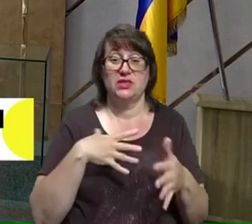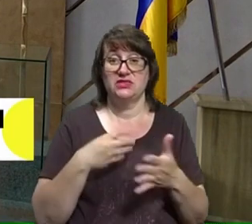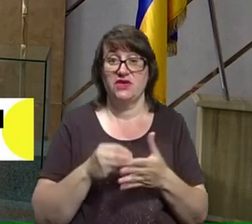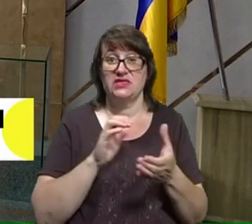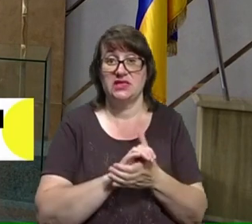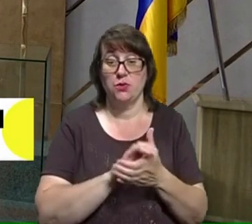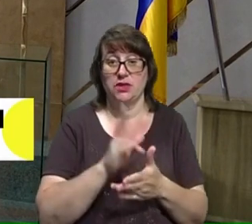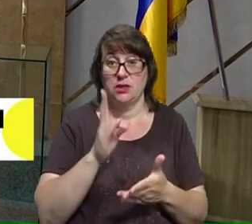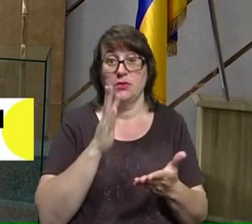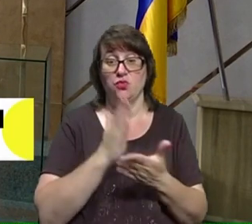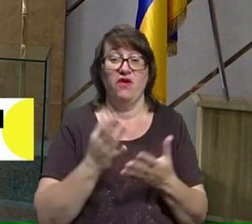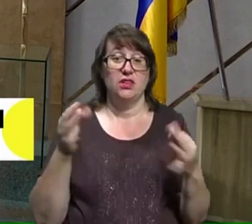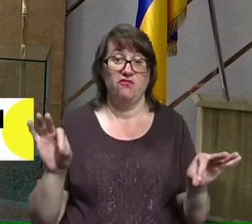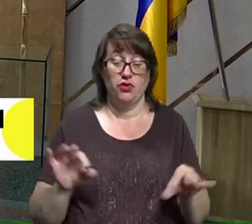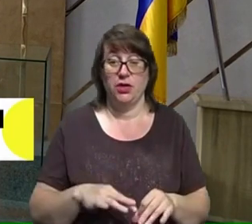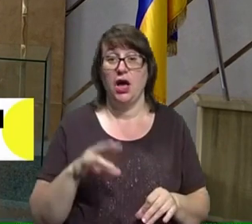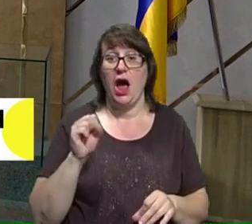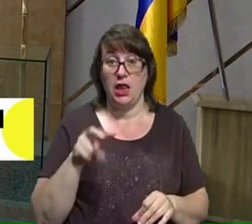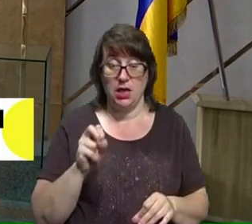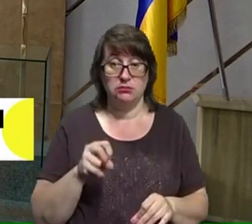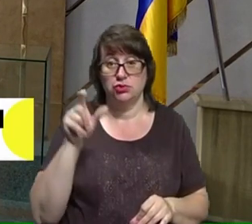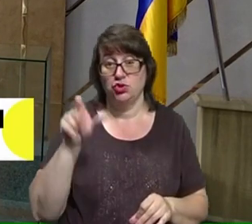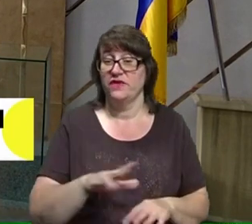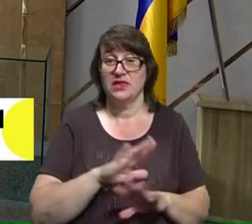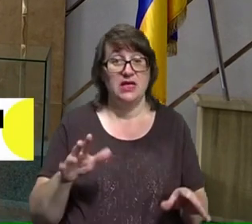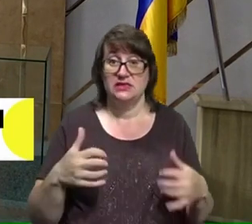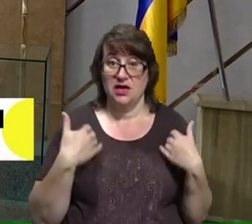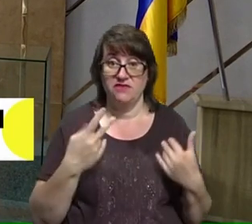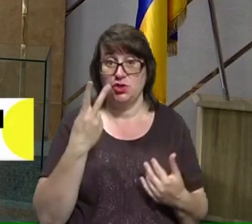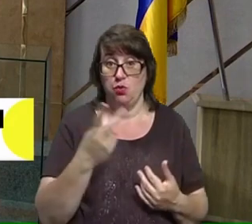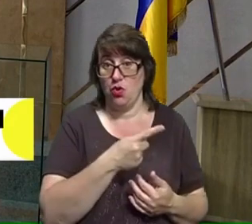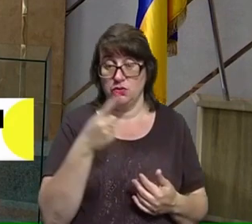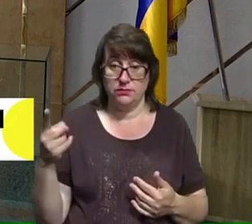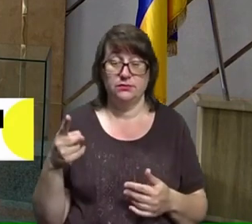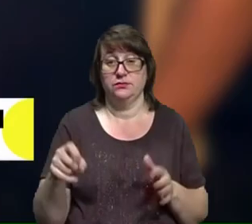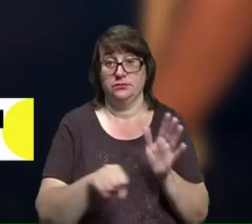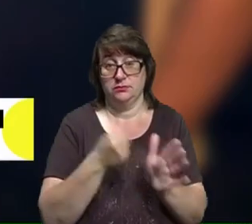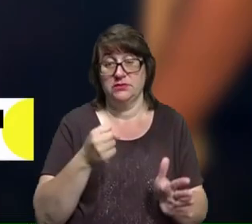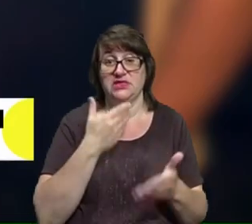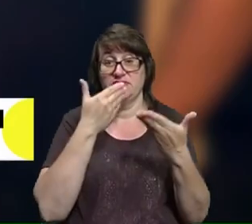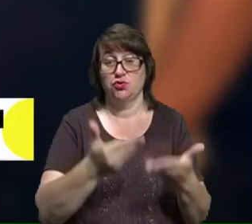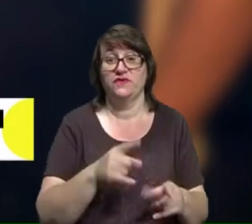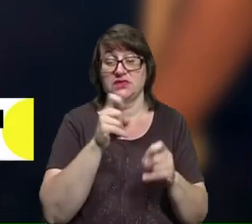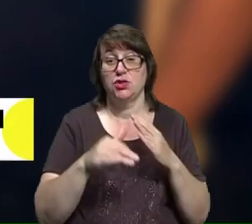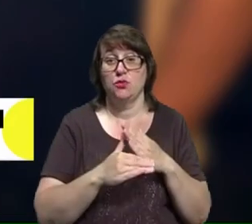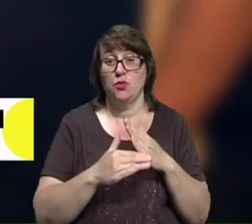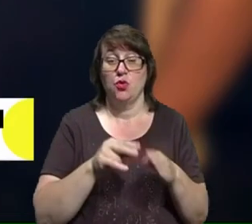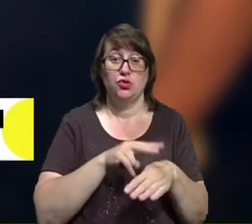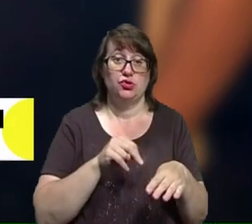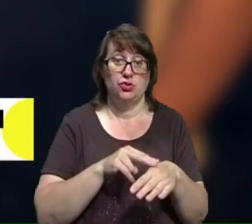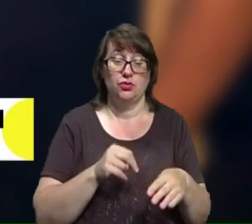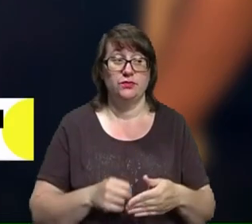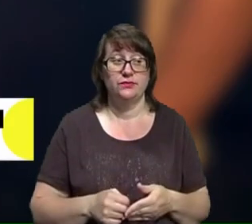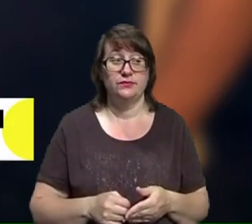на волі. Однак чоловік не злякався обох фігурантів кримінального провадження та звернувся за допомогою до правоохоронців.